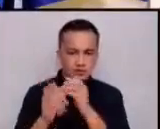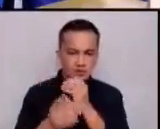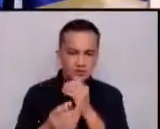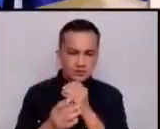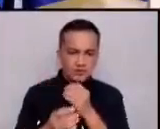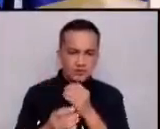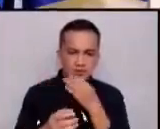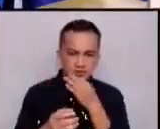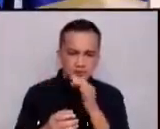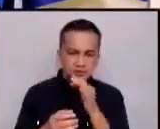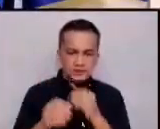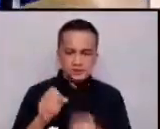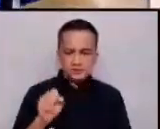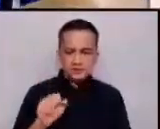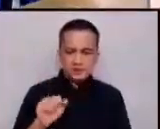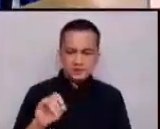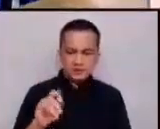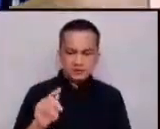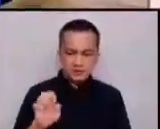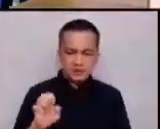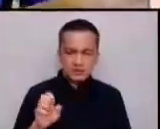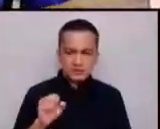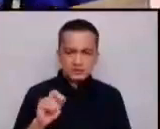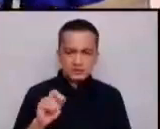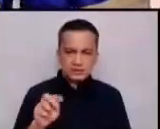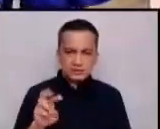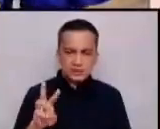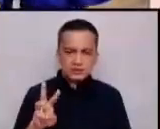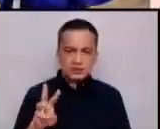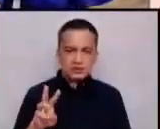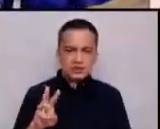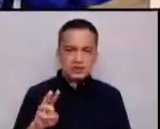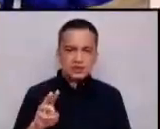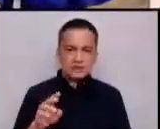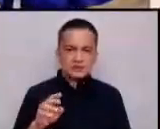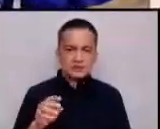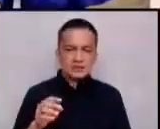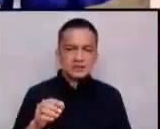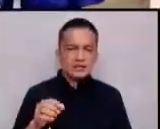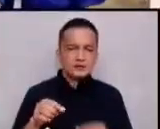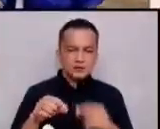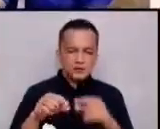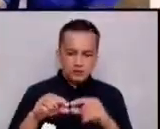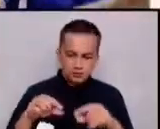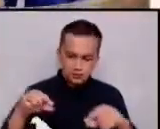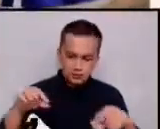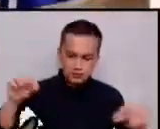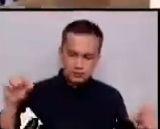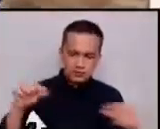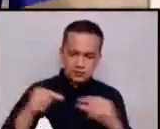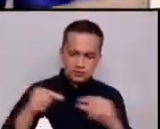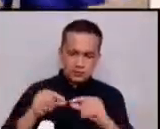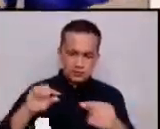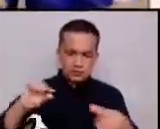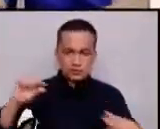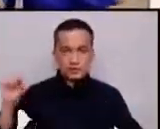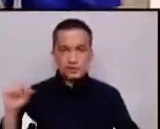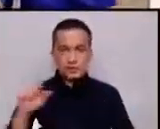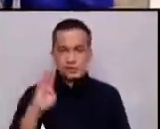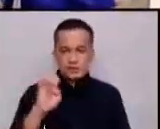sitaw, at saka Baguio beans. Basta, beans. Gusto niya. At saka